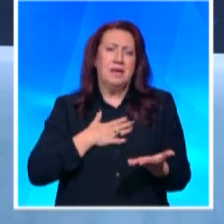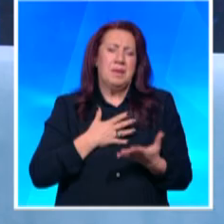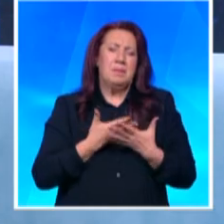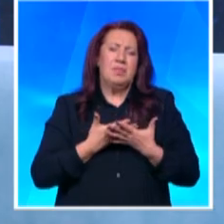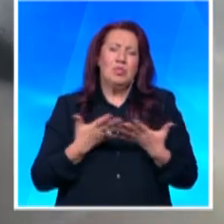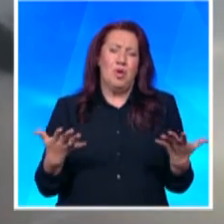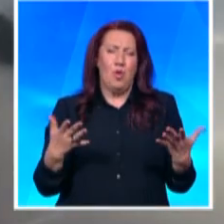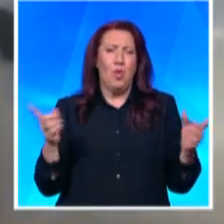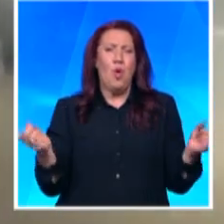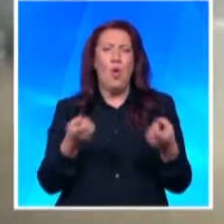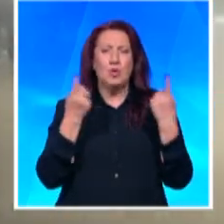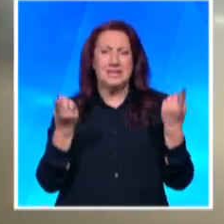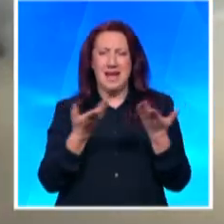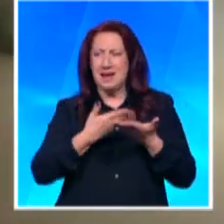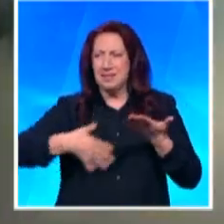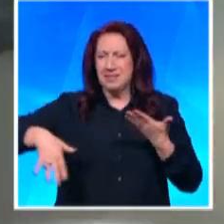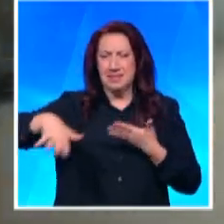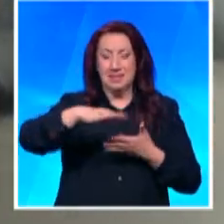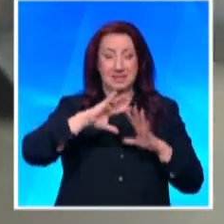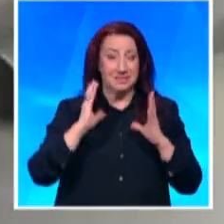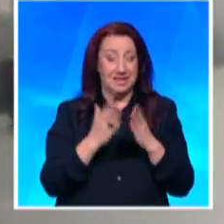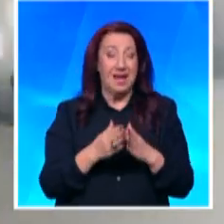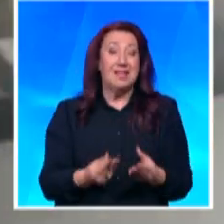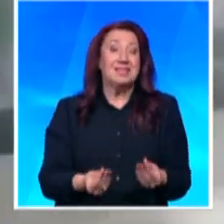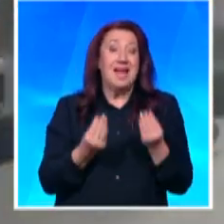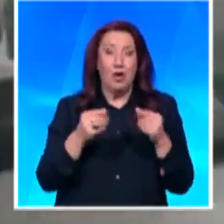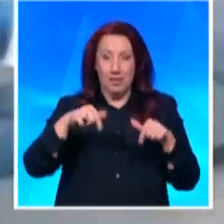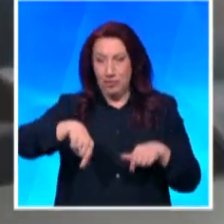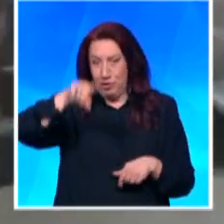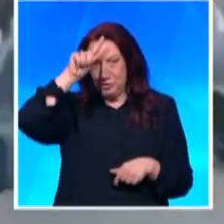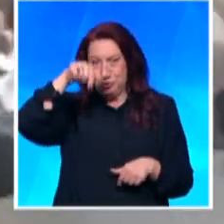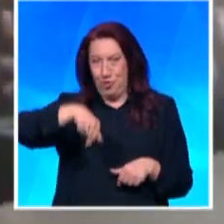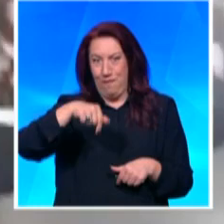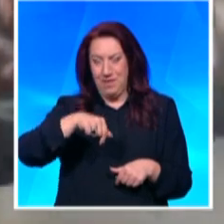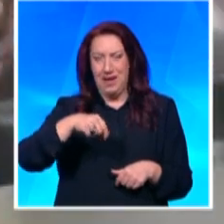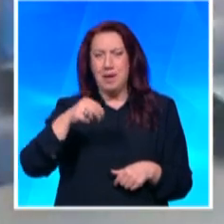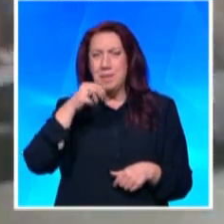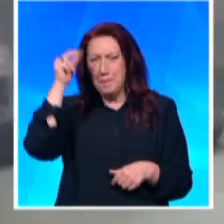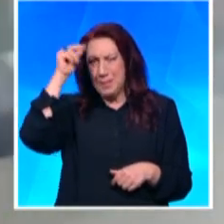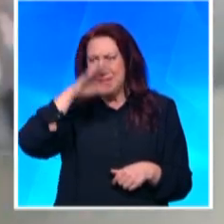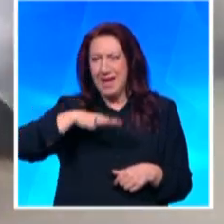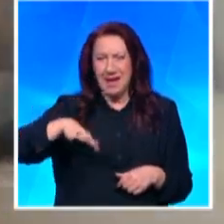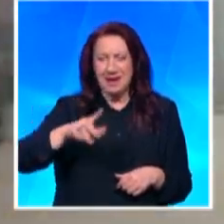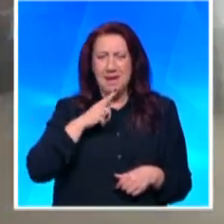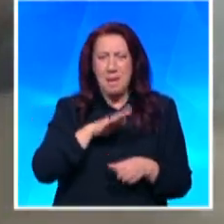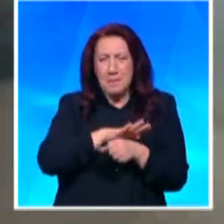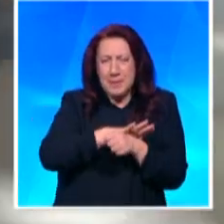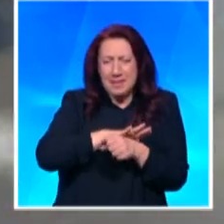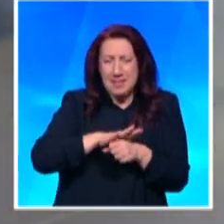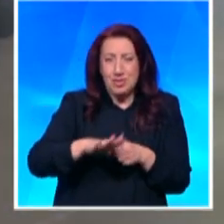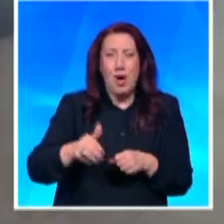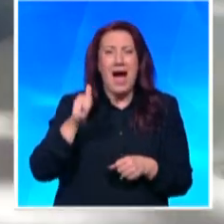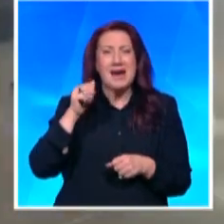света, но най-хубавият беше в Арена София в България. Беше препълнено. Имаше 10-15 хиляди